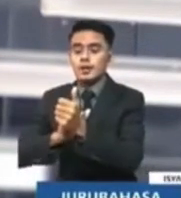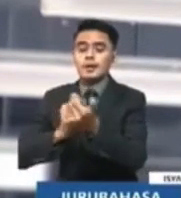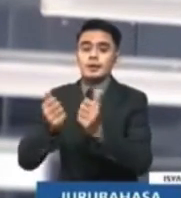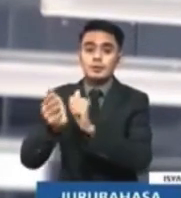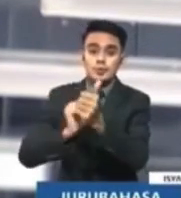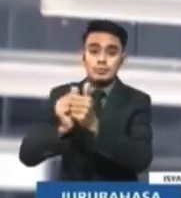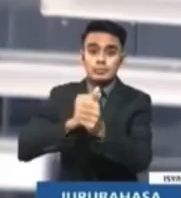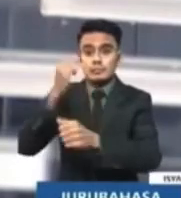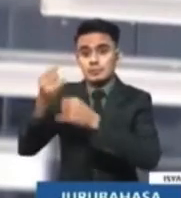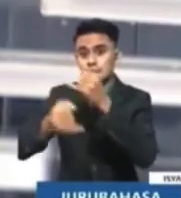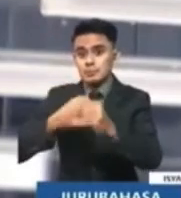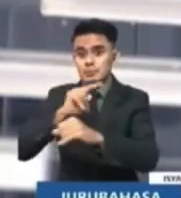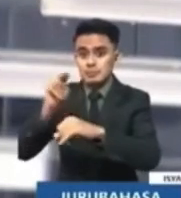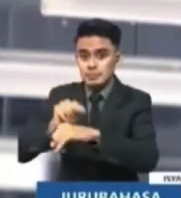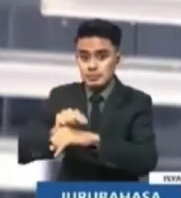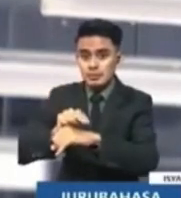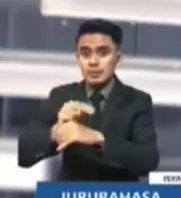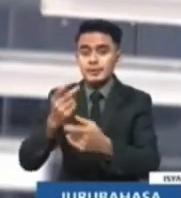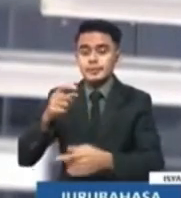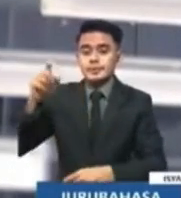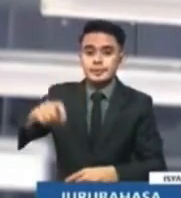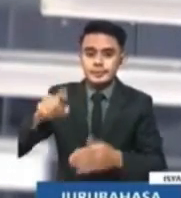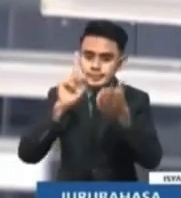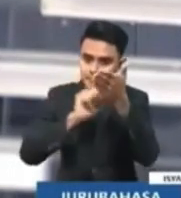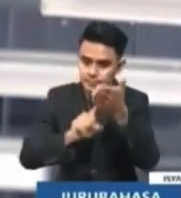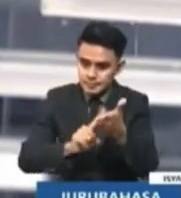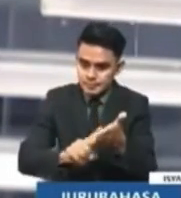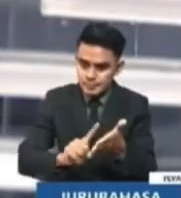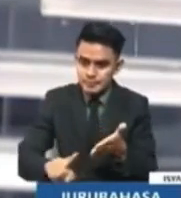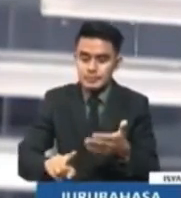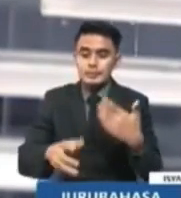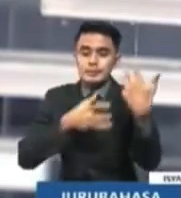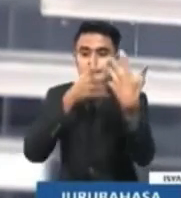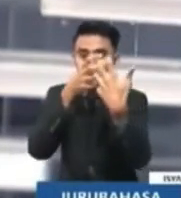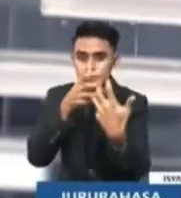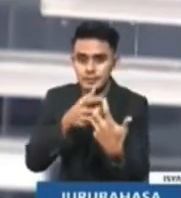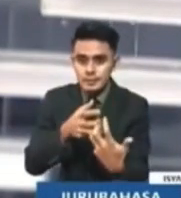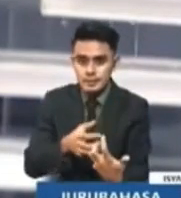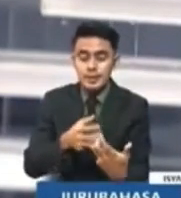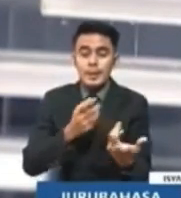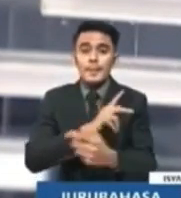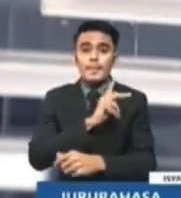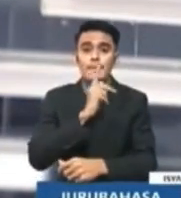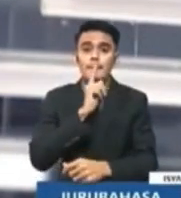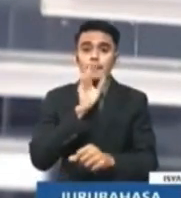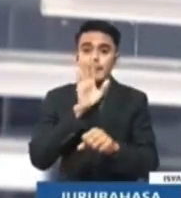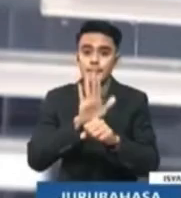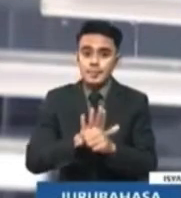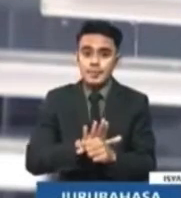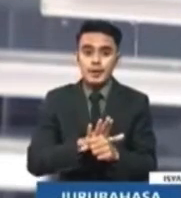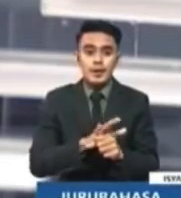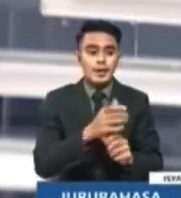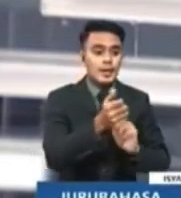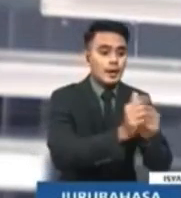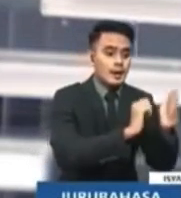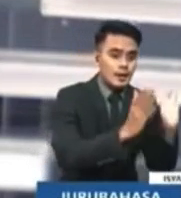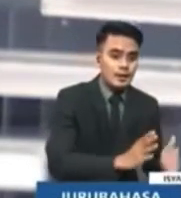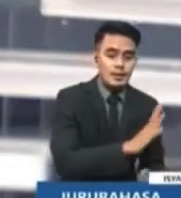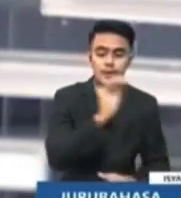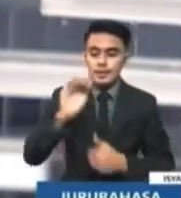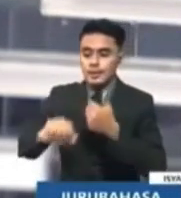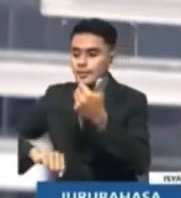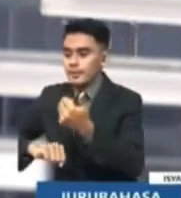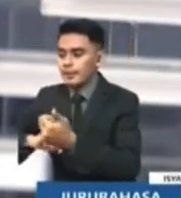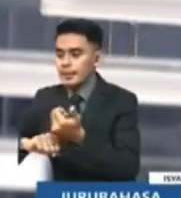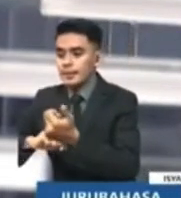ataupun PSK yang lain turut memperhalusi dan memperkemaskan kedudukan perjanjian di antara atlet dan penaja